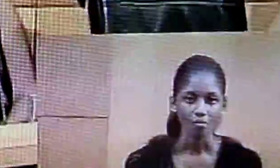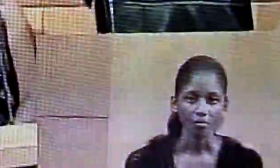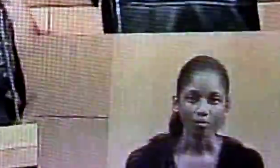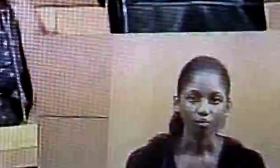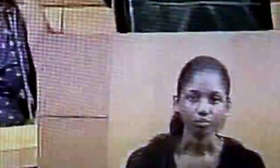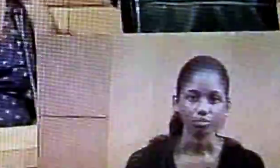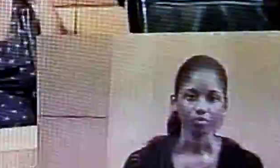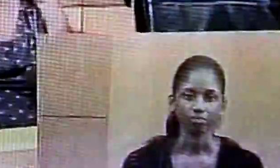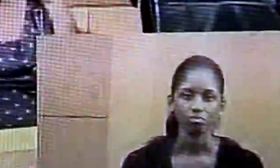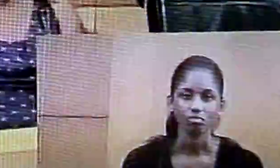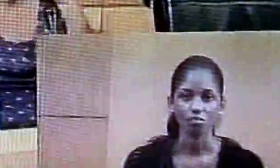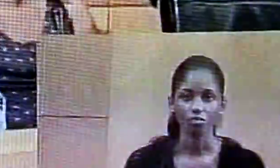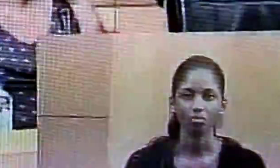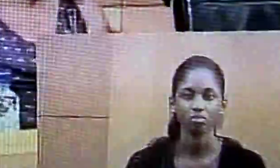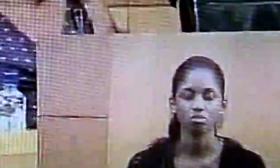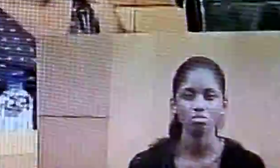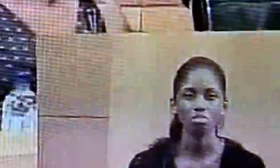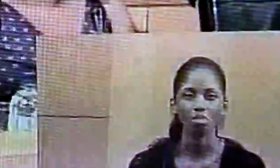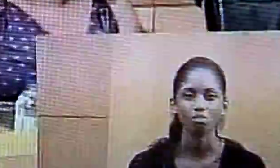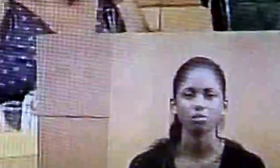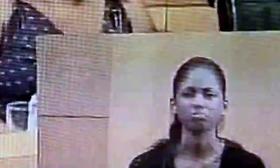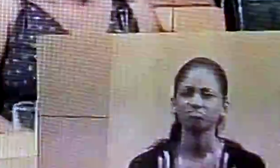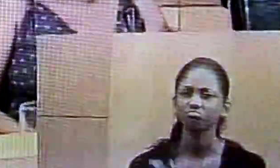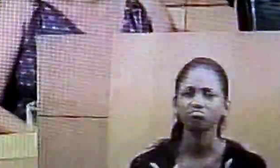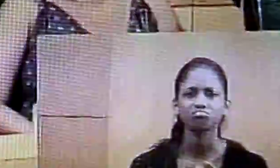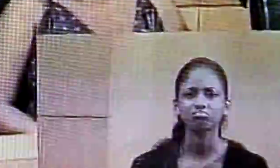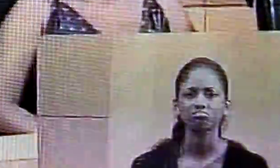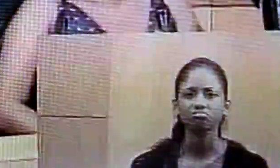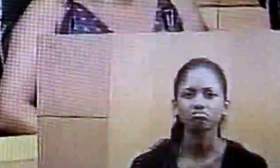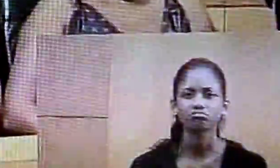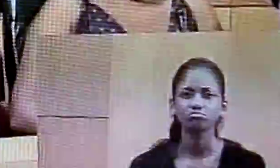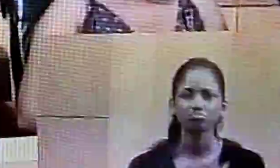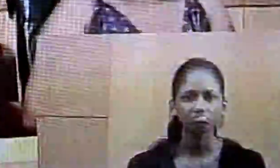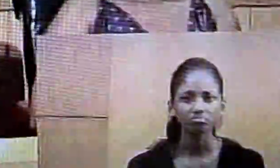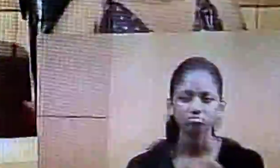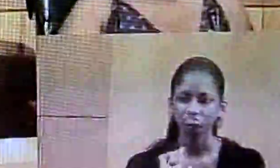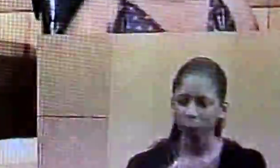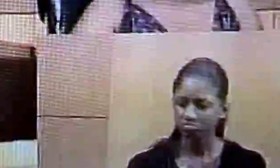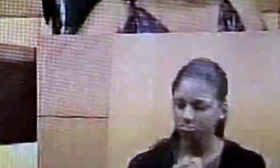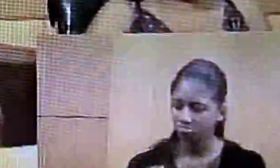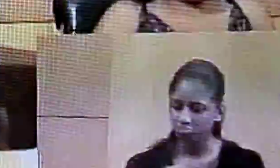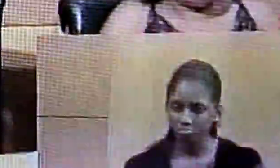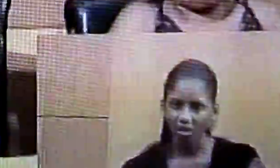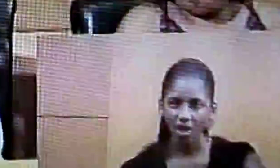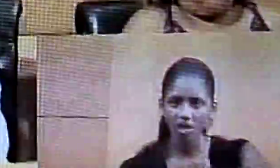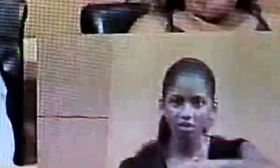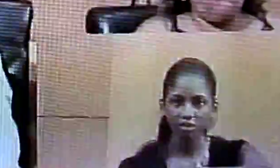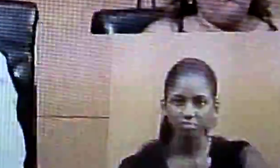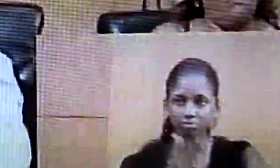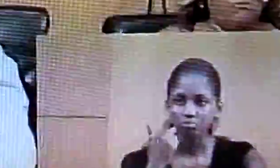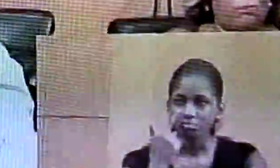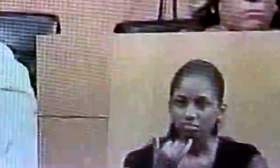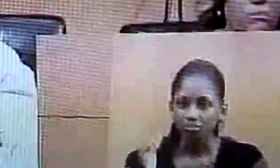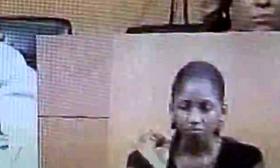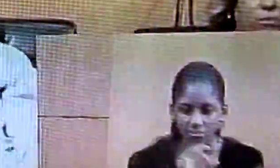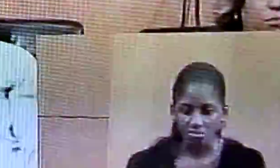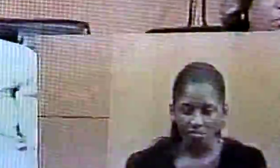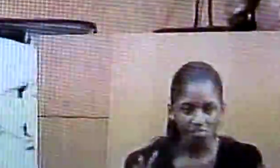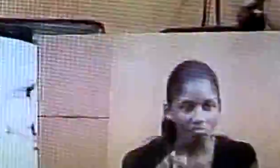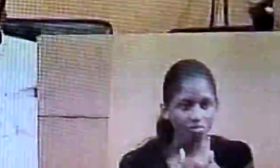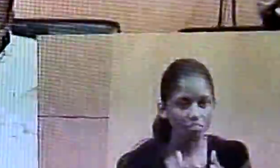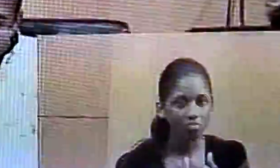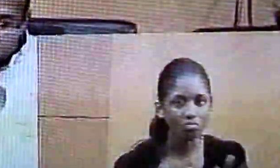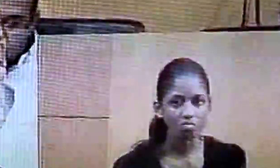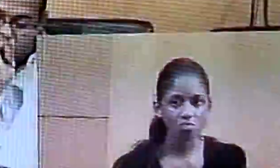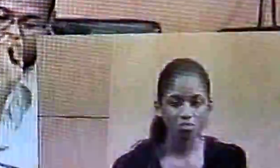Comment la région pourrait accorder une aide s'il n'y a pas une demande? Comment la région